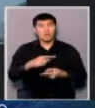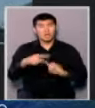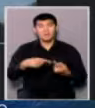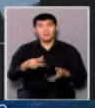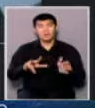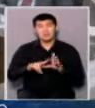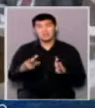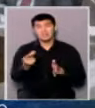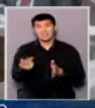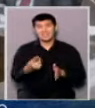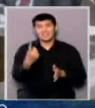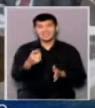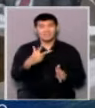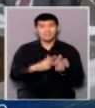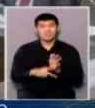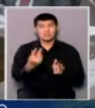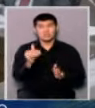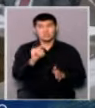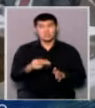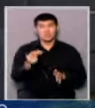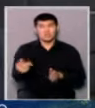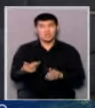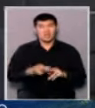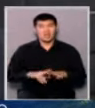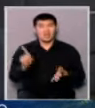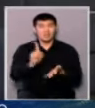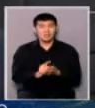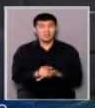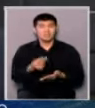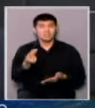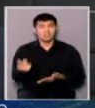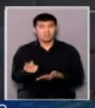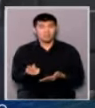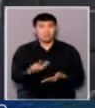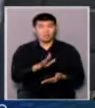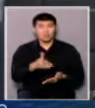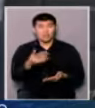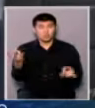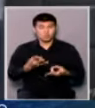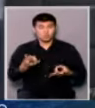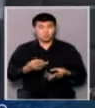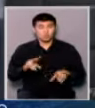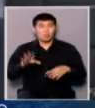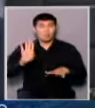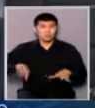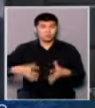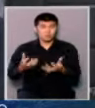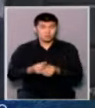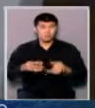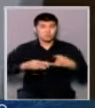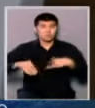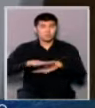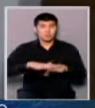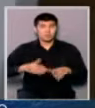уплатил государству более 183 тысяч тенге обязательных платежей, которые необходимо перечислить после получения